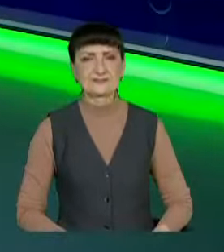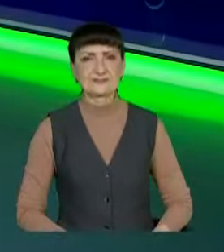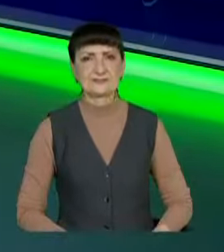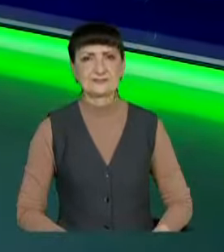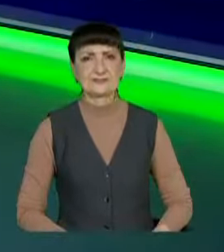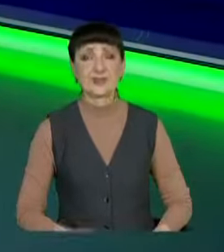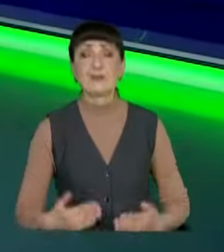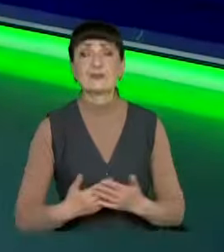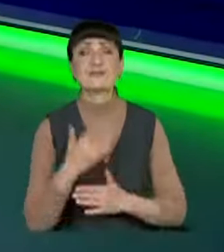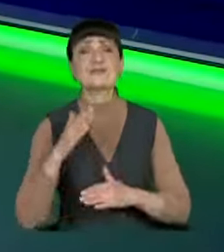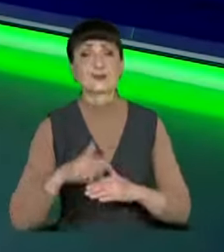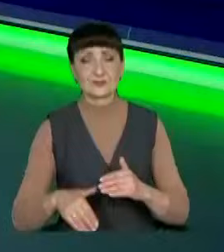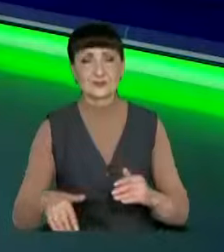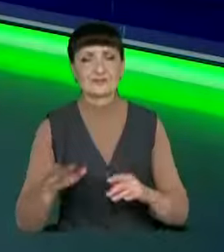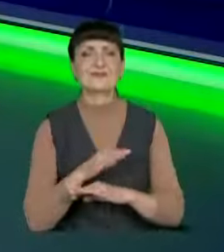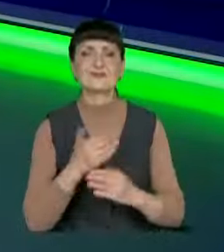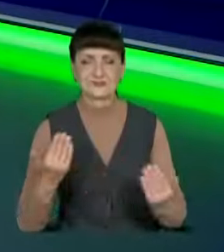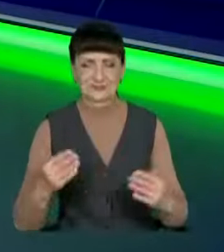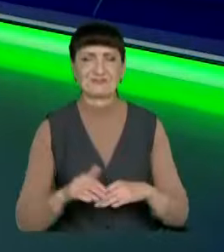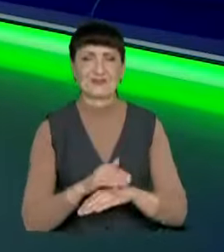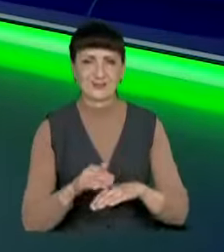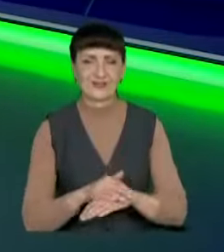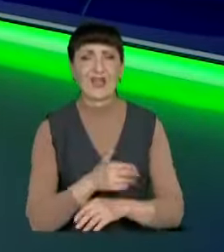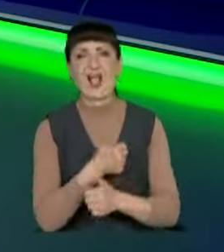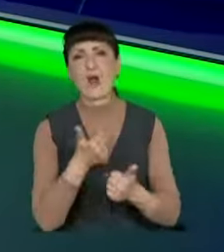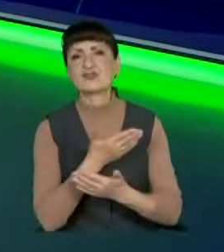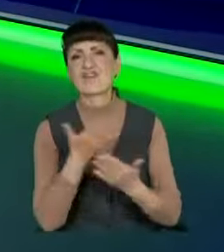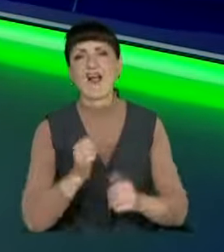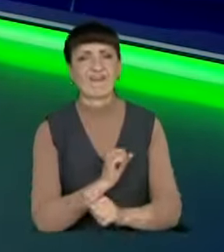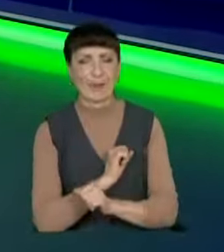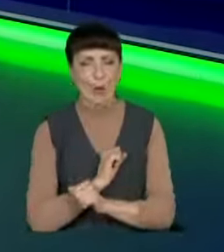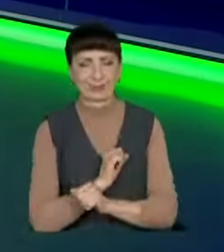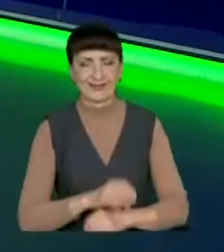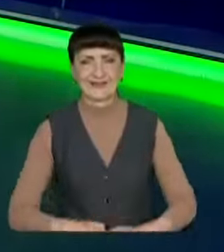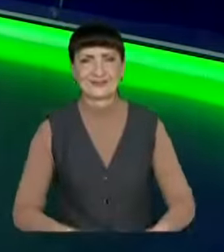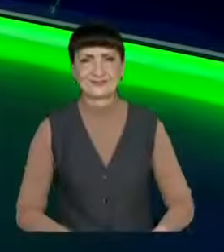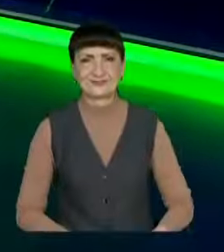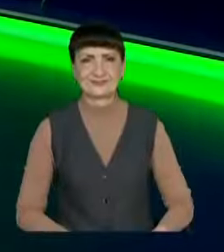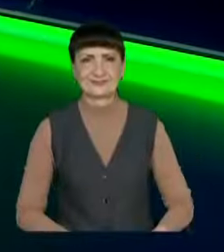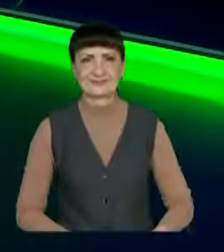На этом наш выпуск завершен. Хороших вам выходных. Всего доброго. До встречи в эфире.